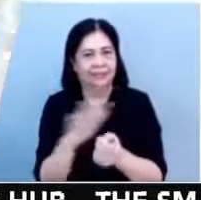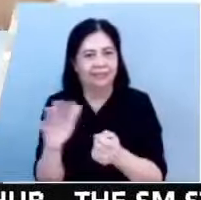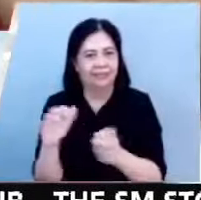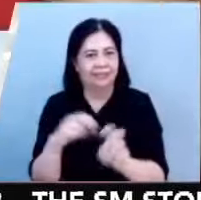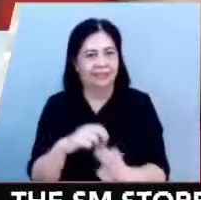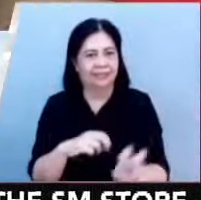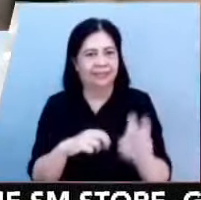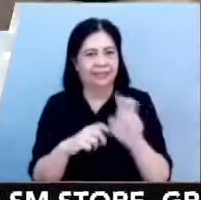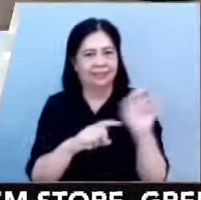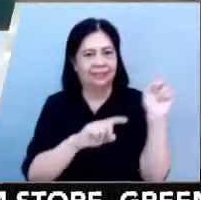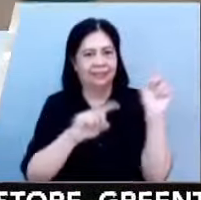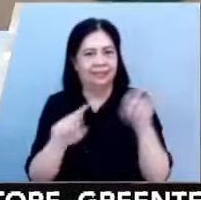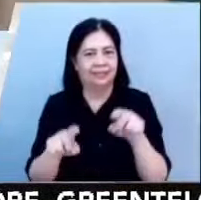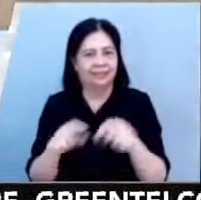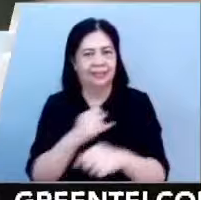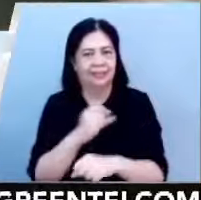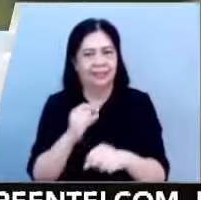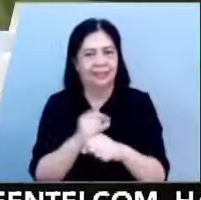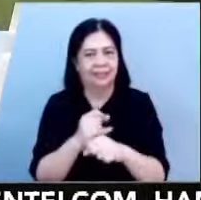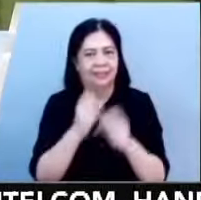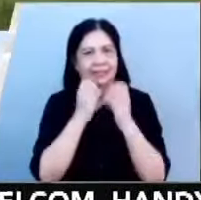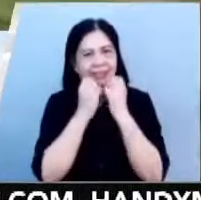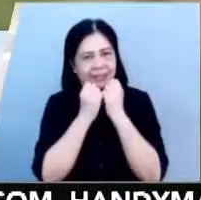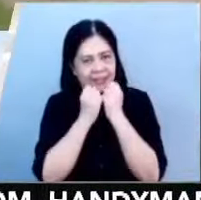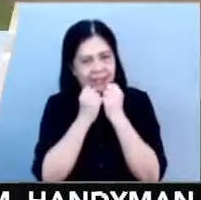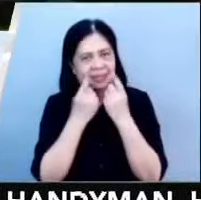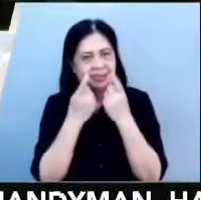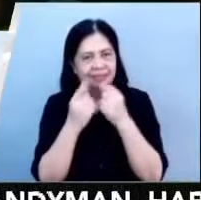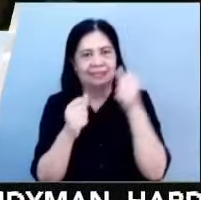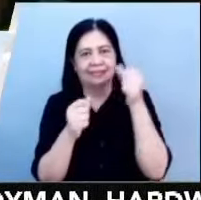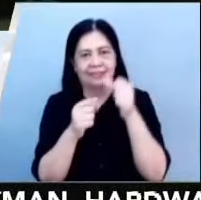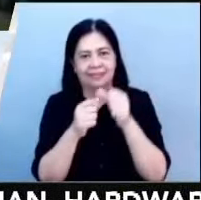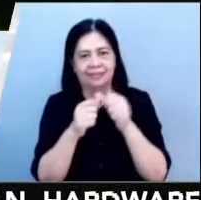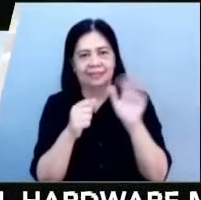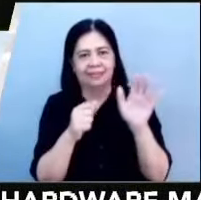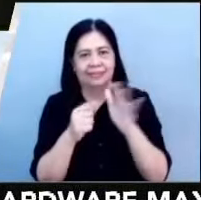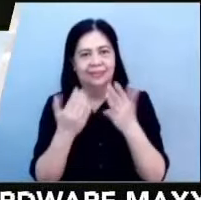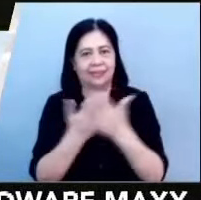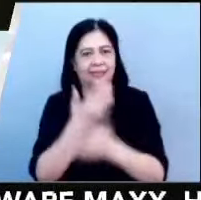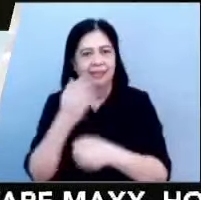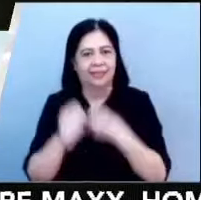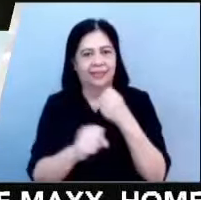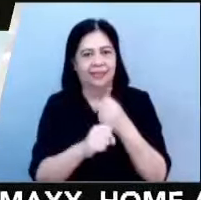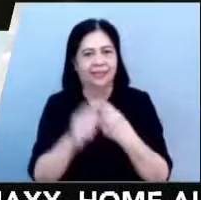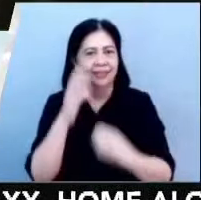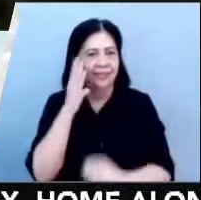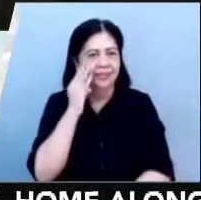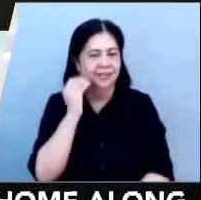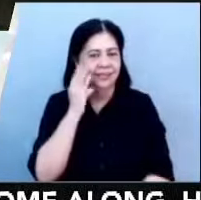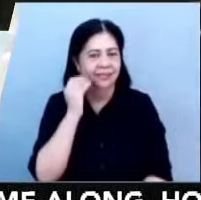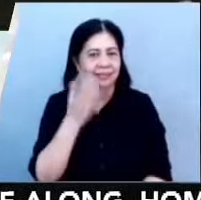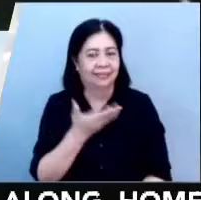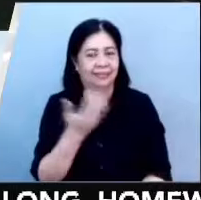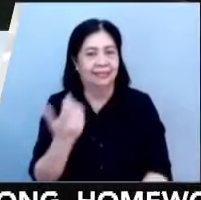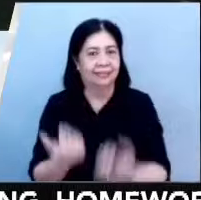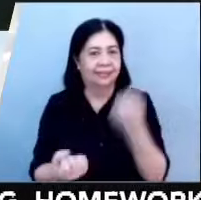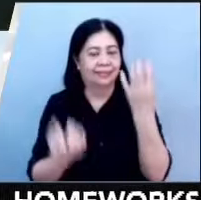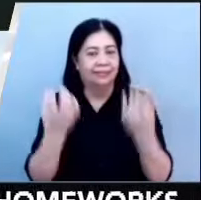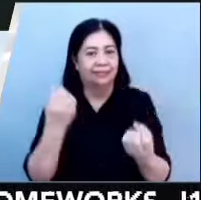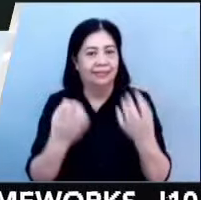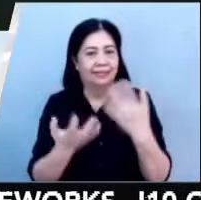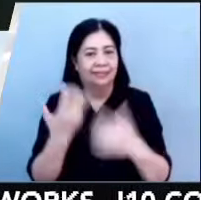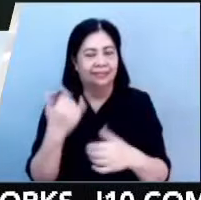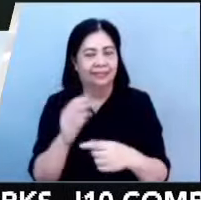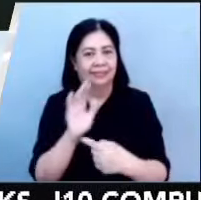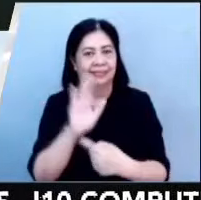makarating sa isla, sulit daw dahil sa memorable ang kanilang New Year experience. Maliban sa fireworks display, isa sa mga